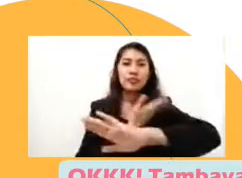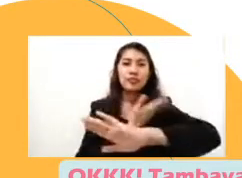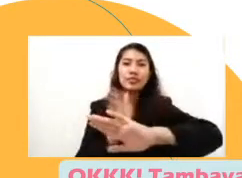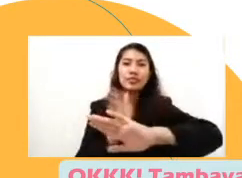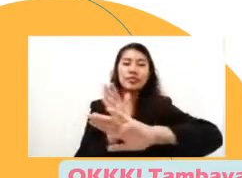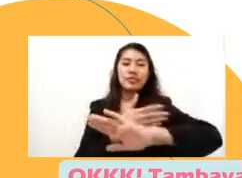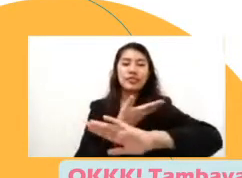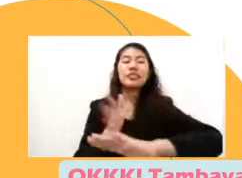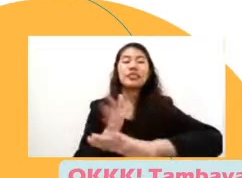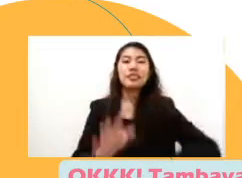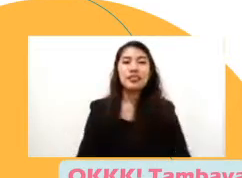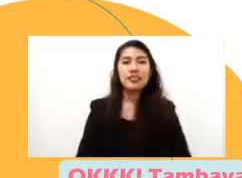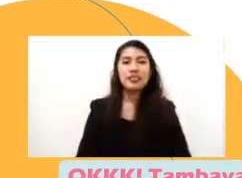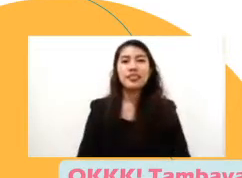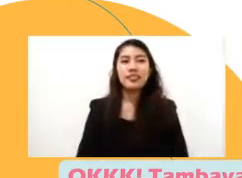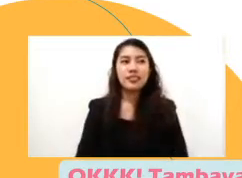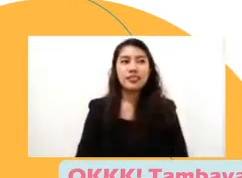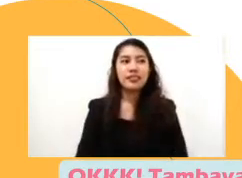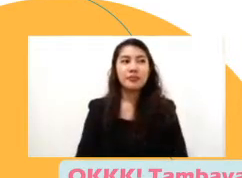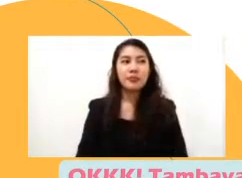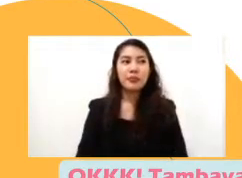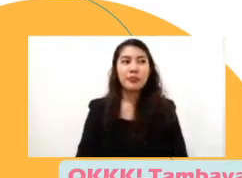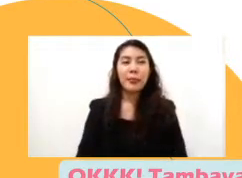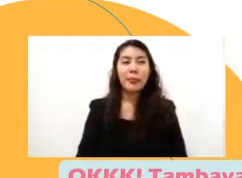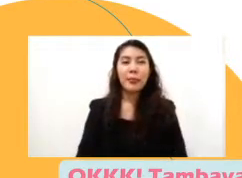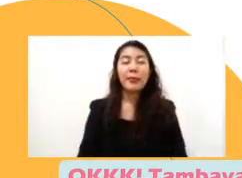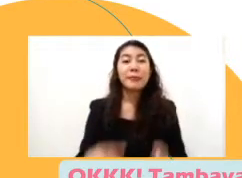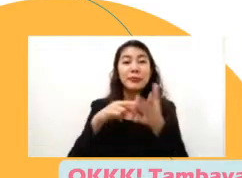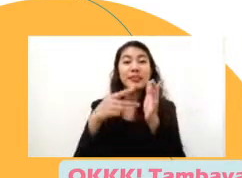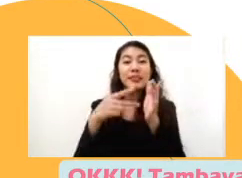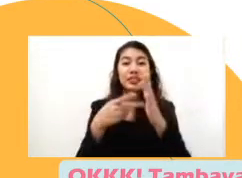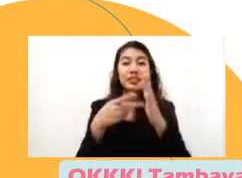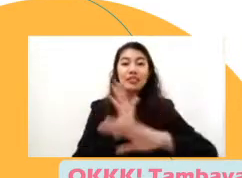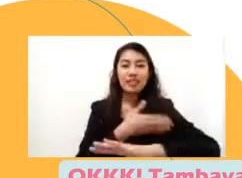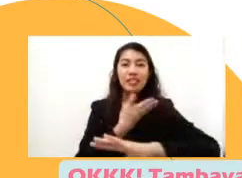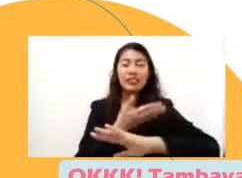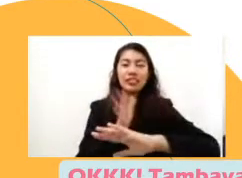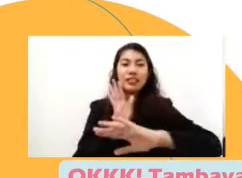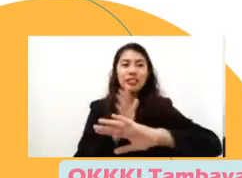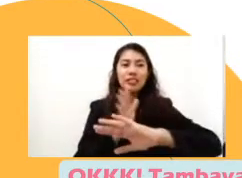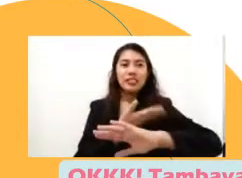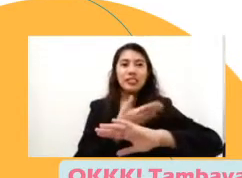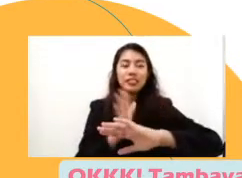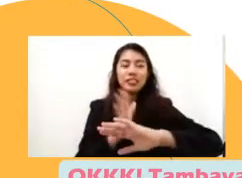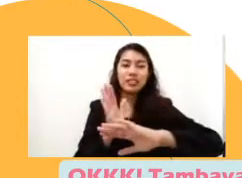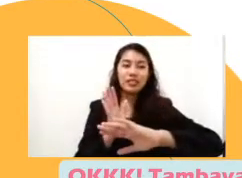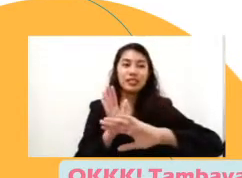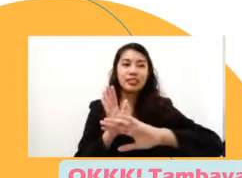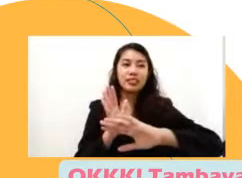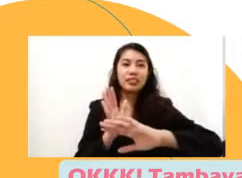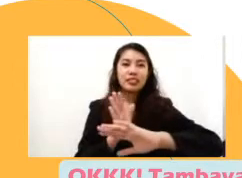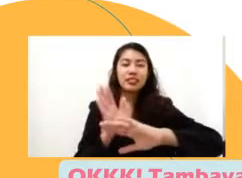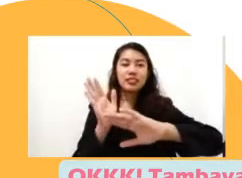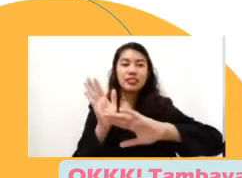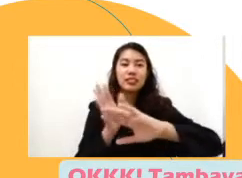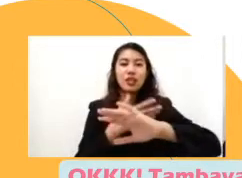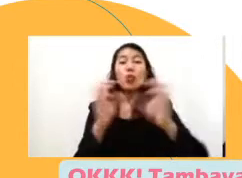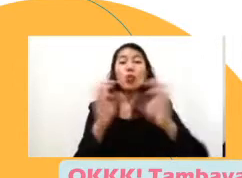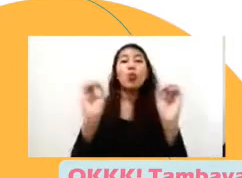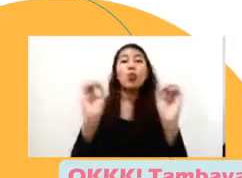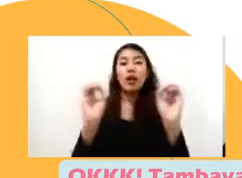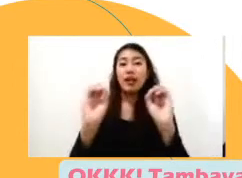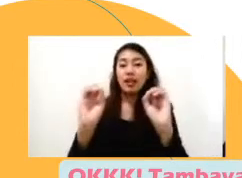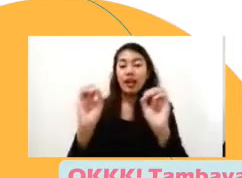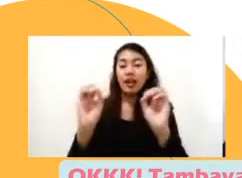May nakita yung, hindi angular yung melody. Kumbaga, hindi siya rap na